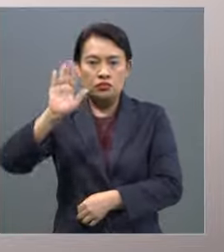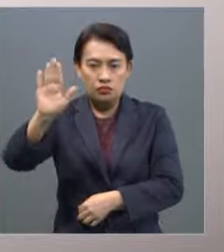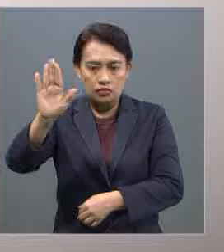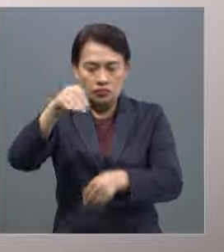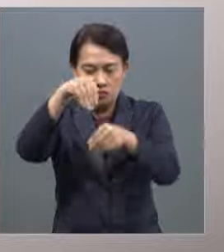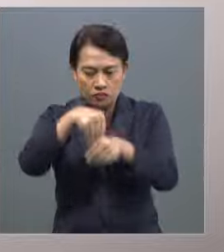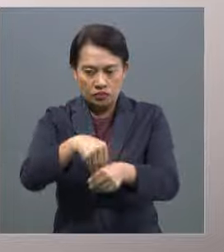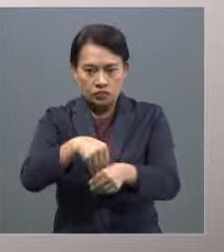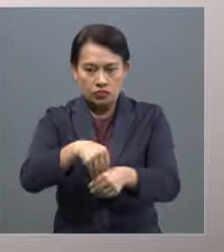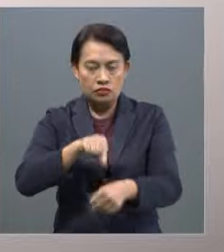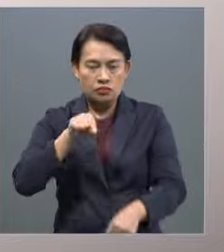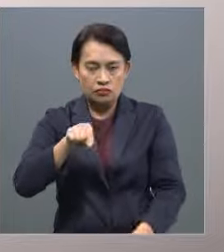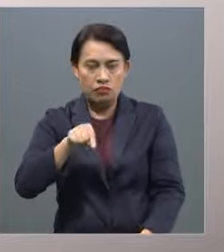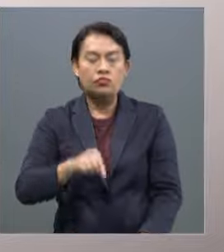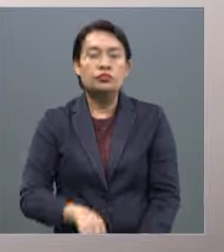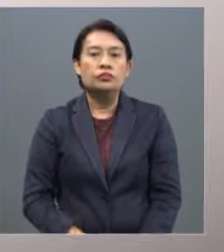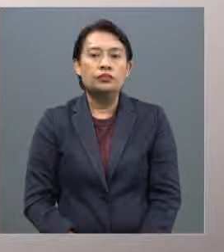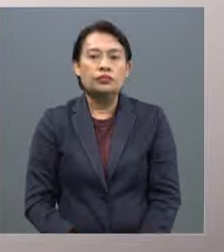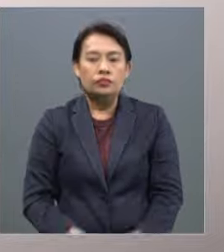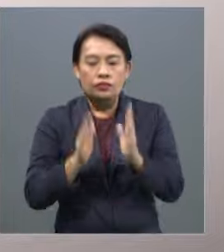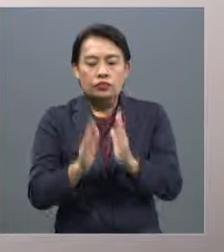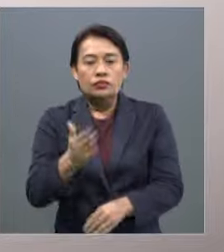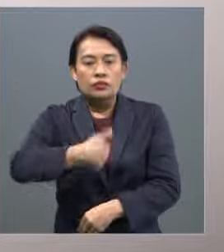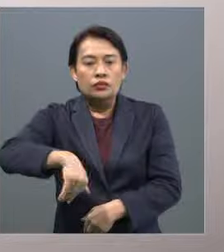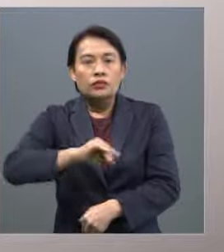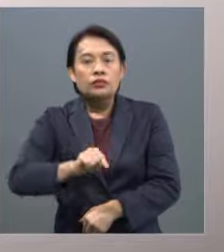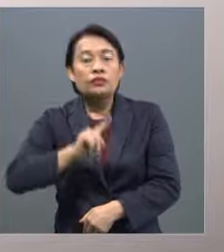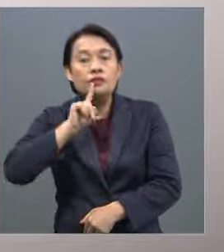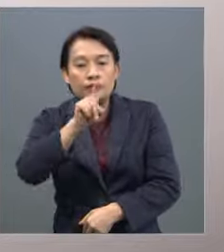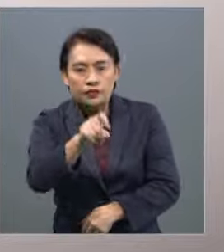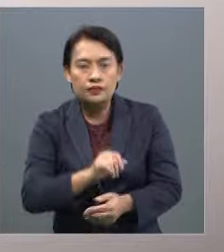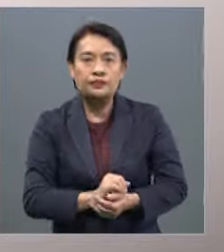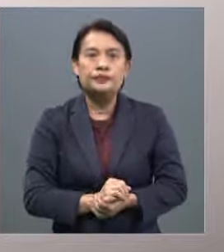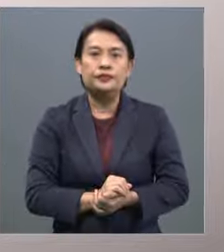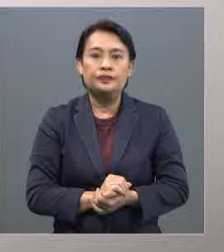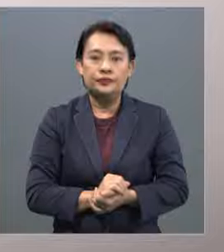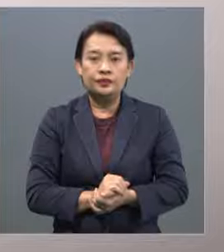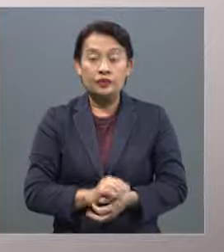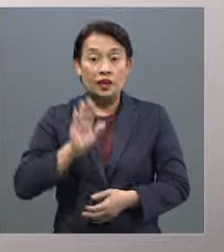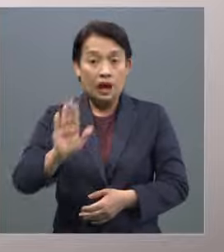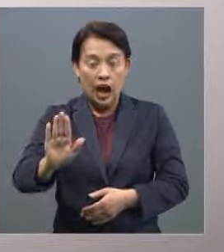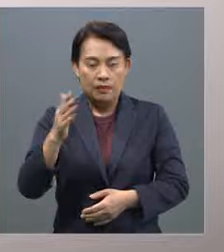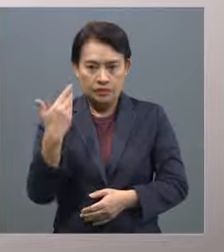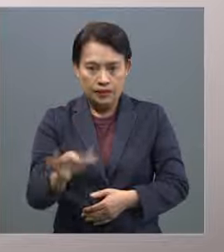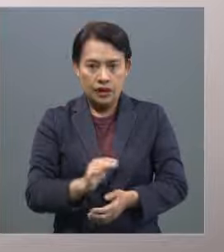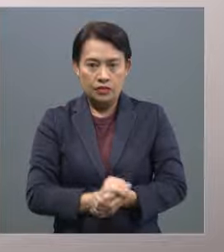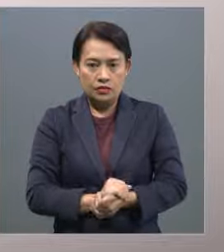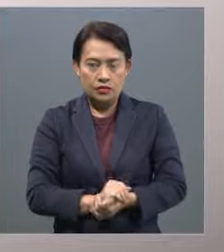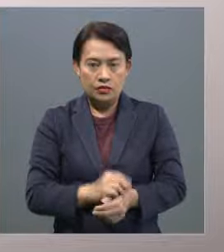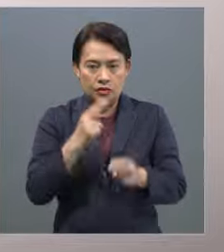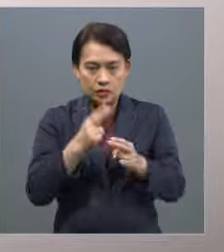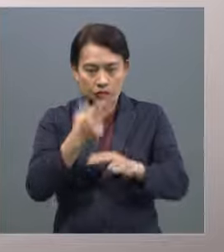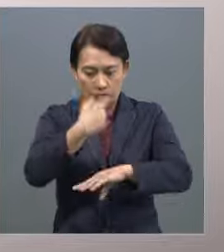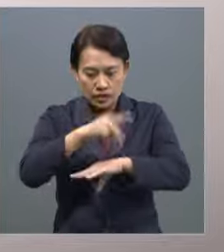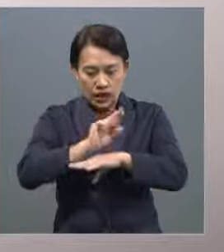ใช่คือก็เอาเป็นว่าหลายๆคนก็ถามว่าเอ๊ะในส่วนของหลังจากที่ห้ามแล้วเนี่ยคือคุณวิสุทธชันรุณ